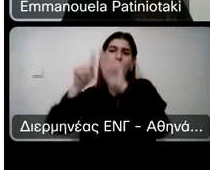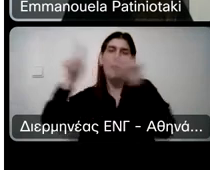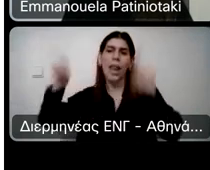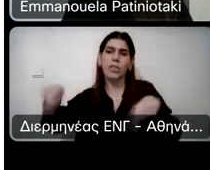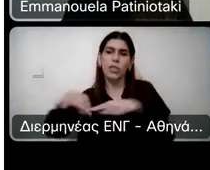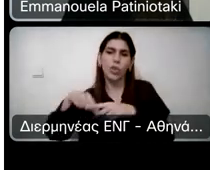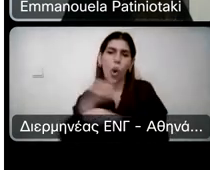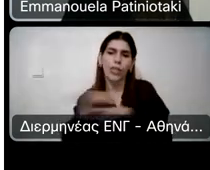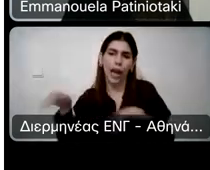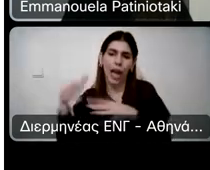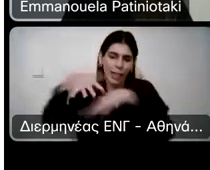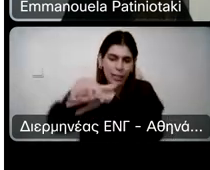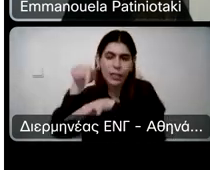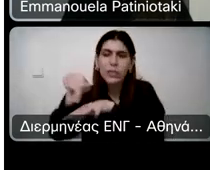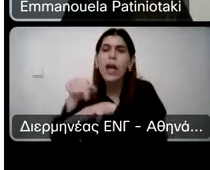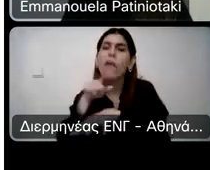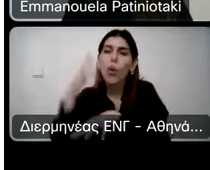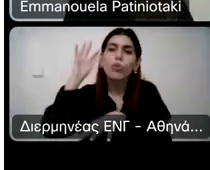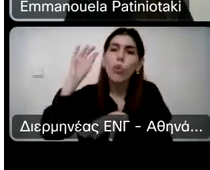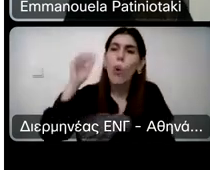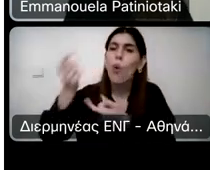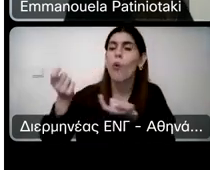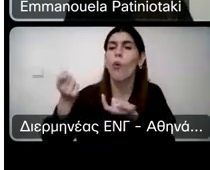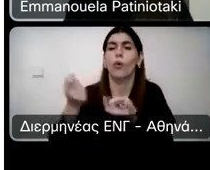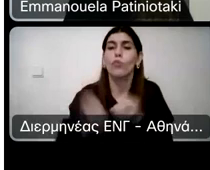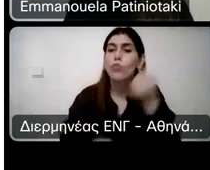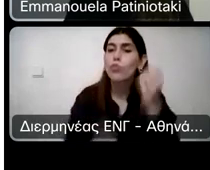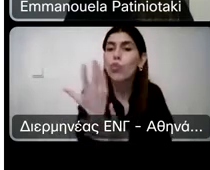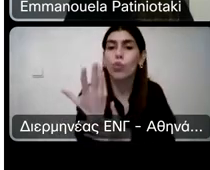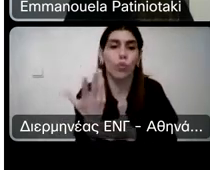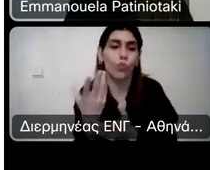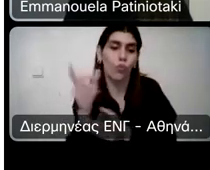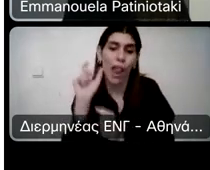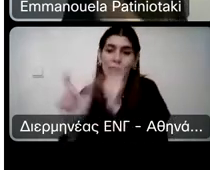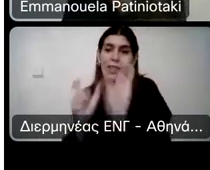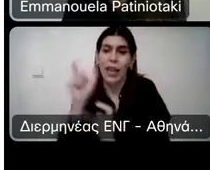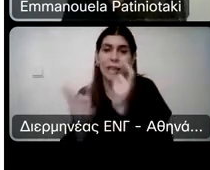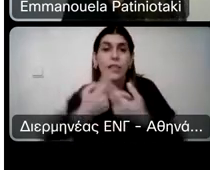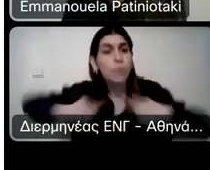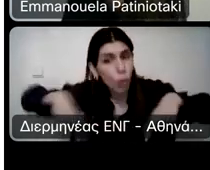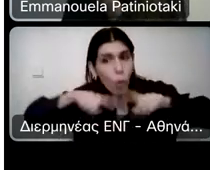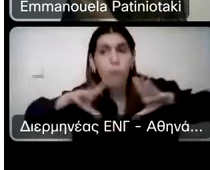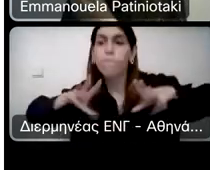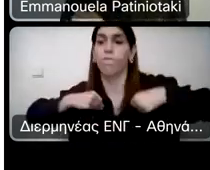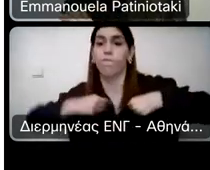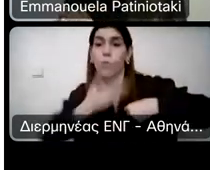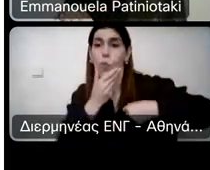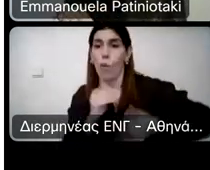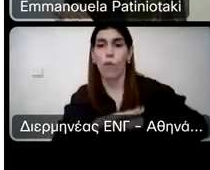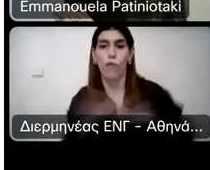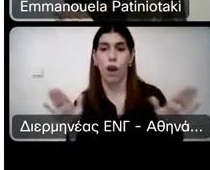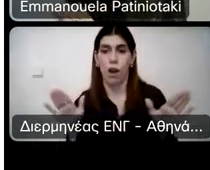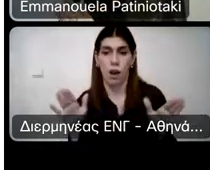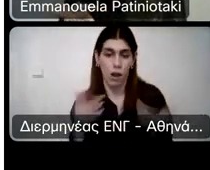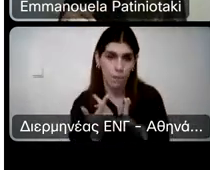τον τρόπο με τον οποίο μπορούμε να καταλήγουμε σε νέα αποδεκτή από όλους ορολογία. Αυτό που θεωρώ ότι